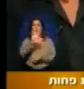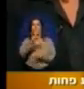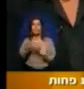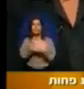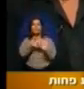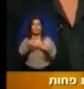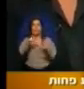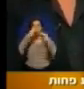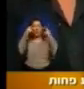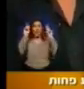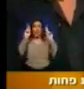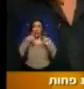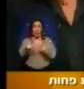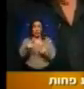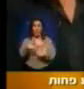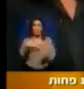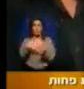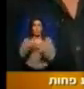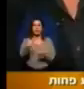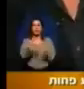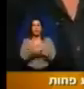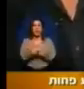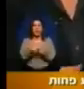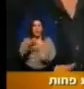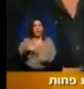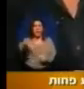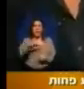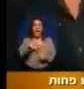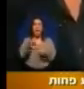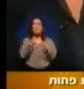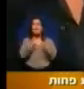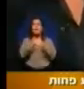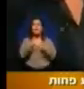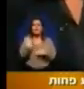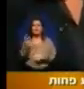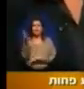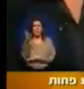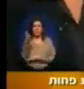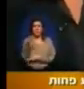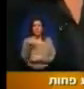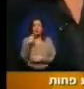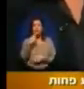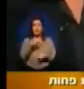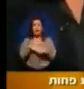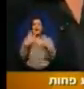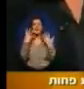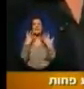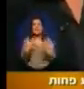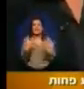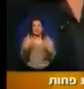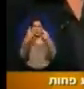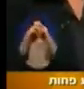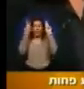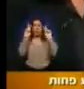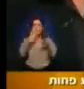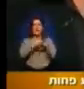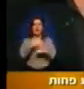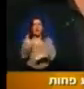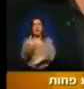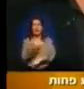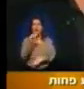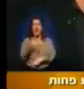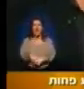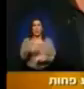אחיות. במדינות ה-OECD הממוצע, לא בארצות הכי מפותחות, יש 9 אחיות על כל 1,000 חולים. מה שאומר